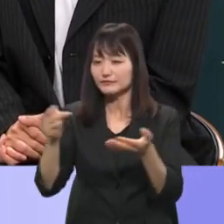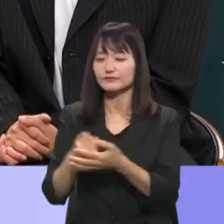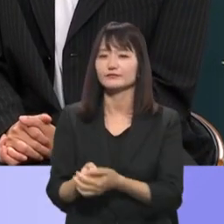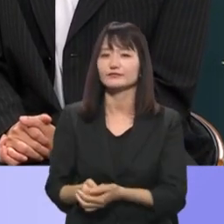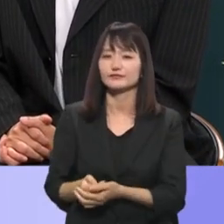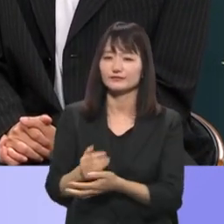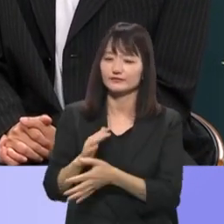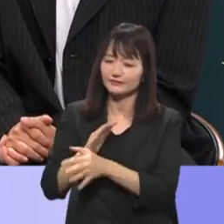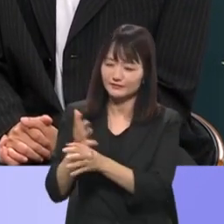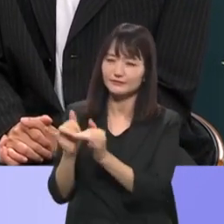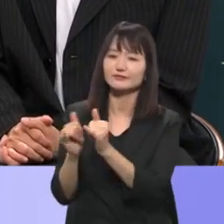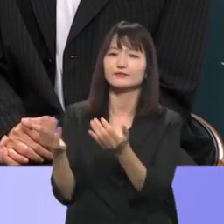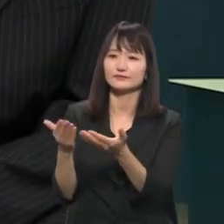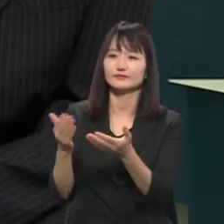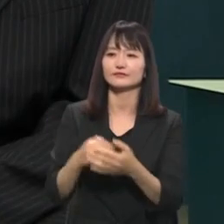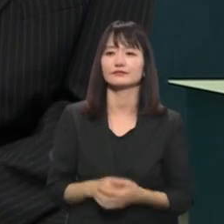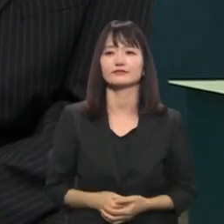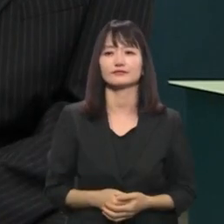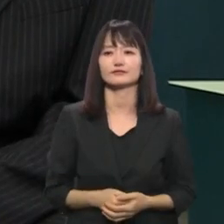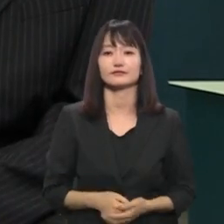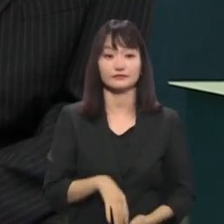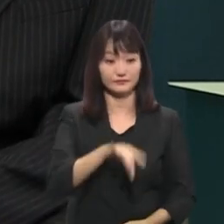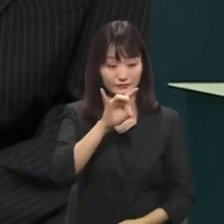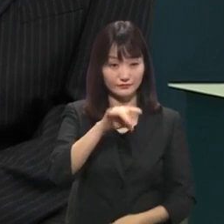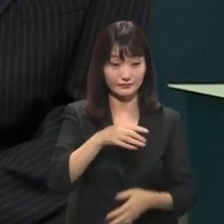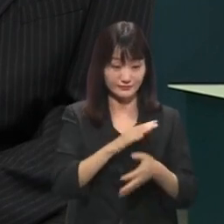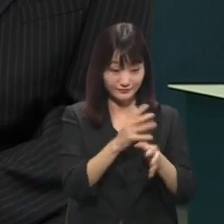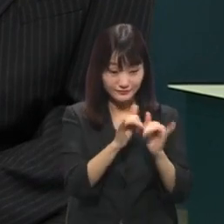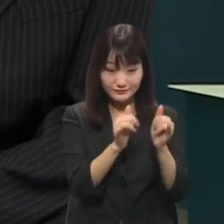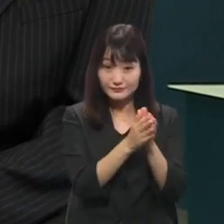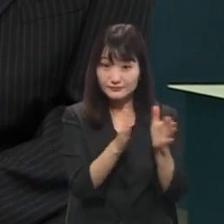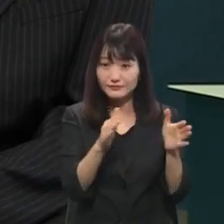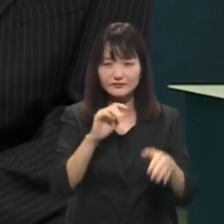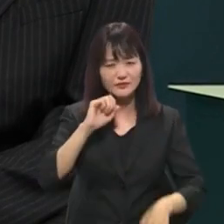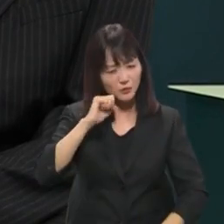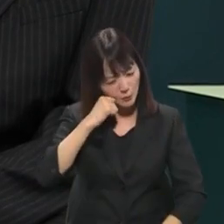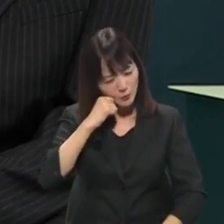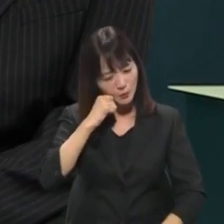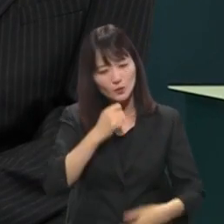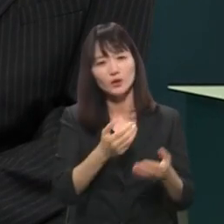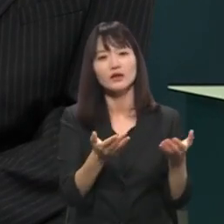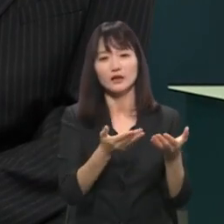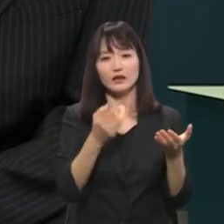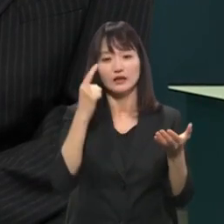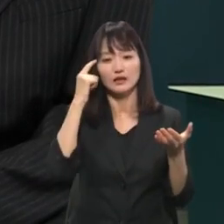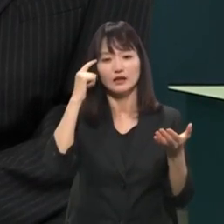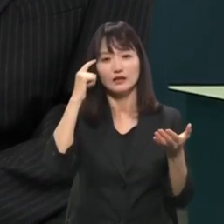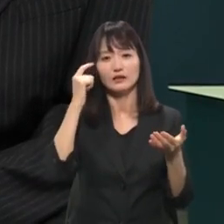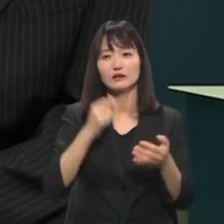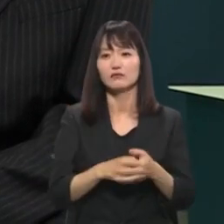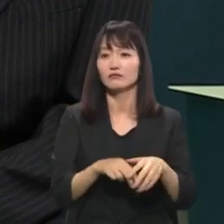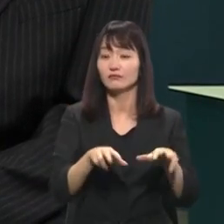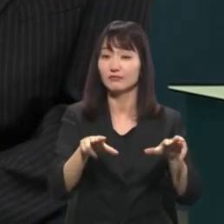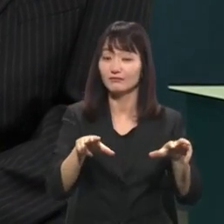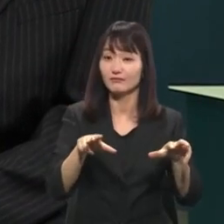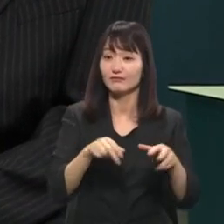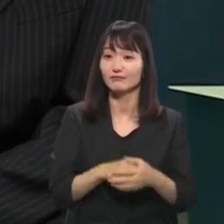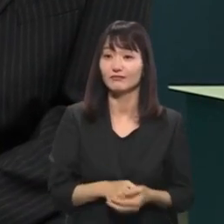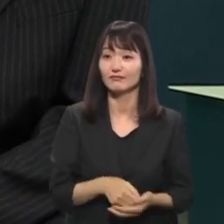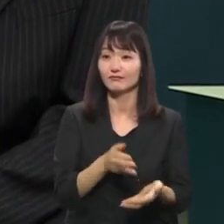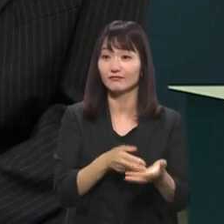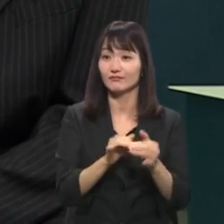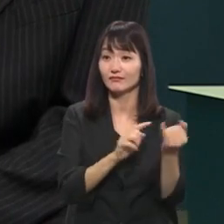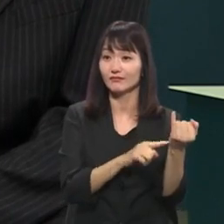마찬가지고 그래서 처음에 개그맨을 시작했을 때는 너무 어려운 직업이다라고 생각을 했는데 지금 이렇게